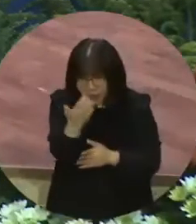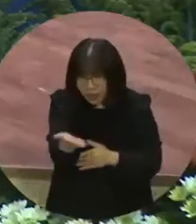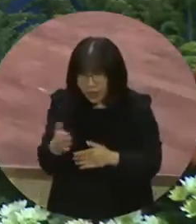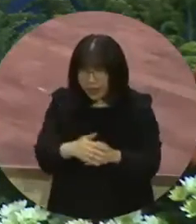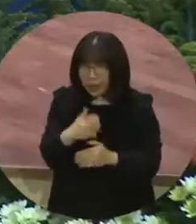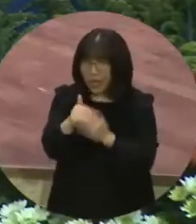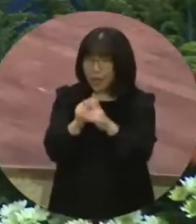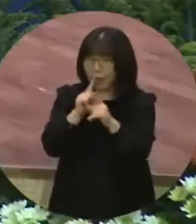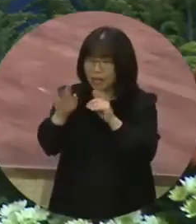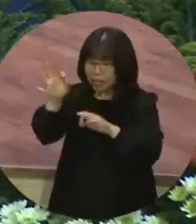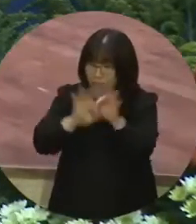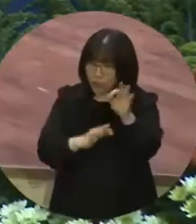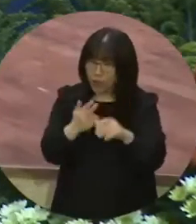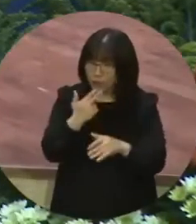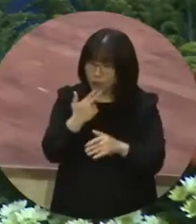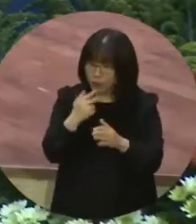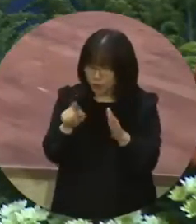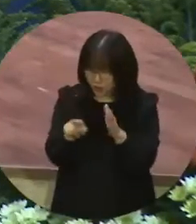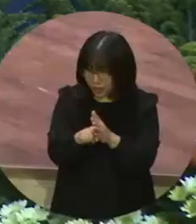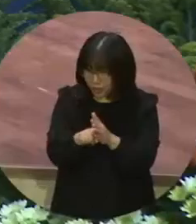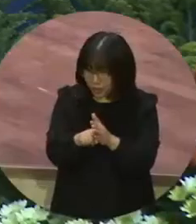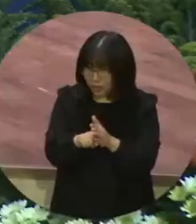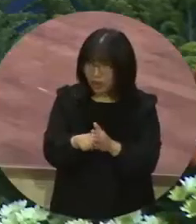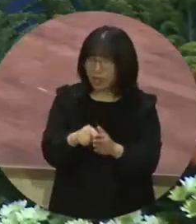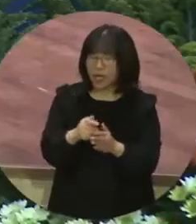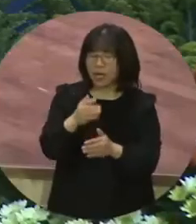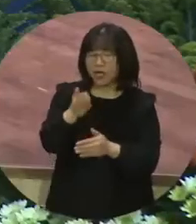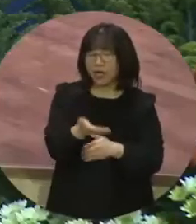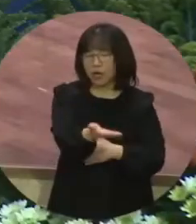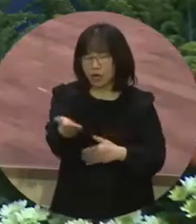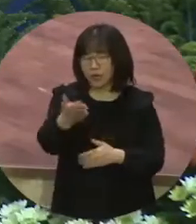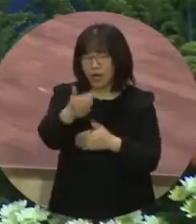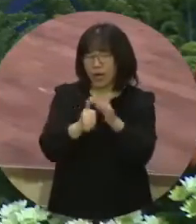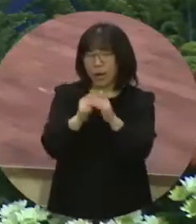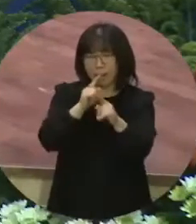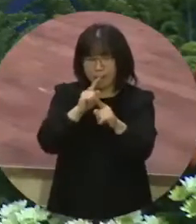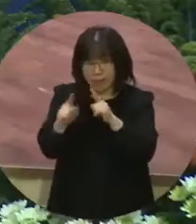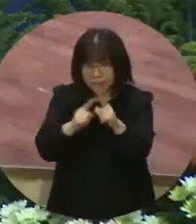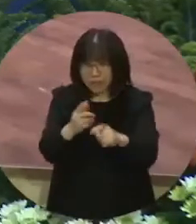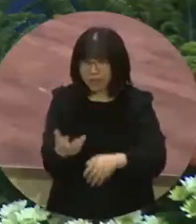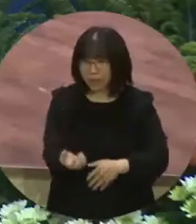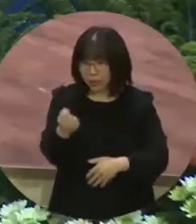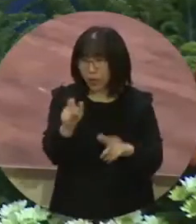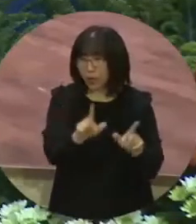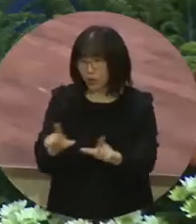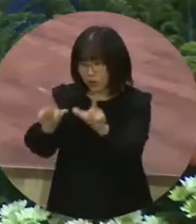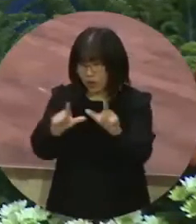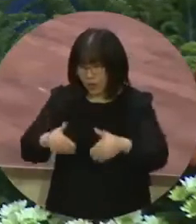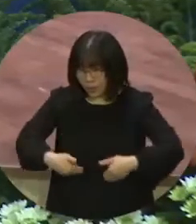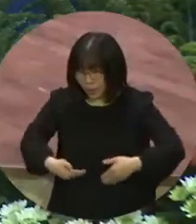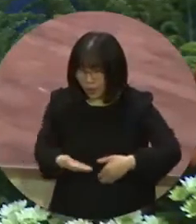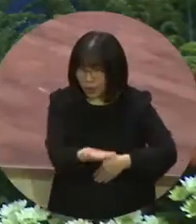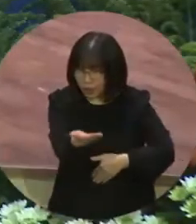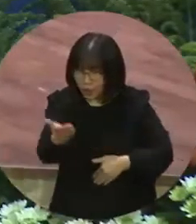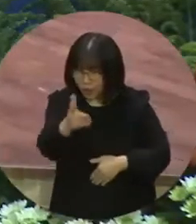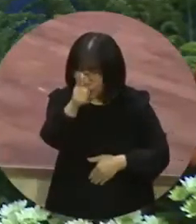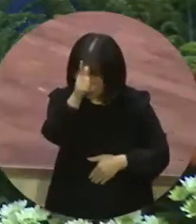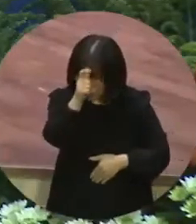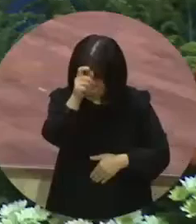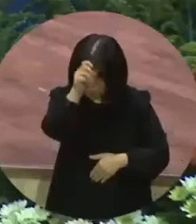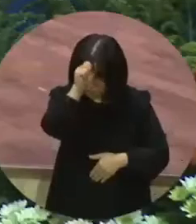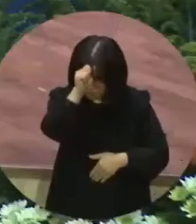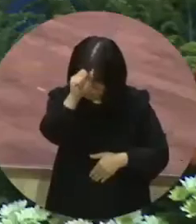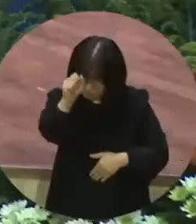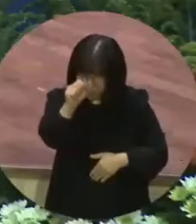믿으면 여러분이 말씀 가지고 살아가야죠. 여러분 자존심, 여러분의 고집, 여러분의 아침, 여러분 경험,